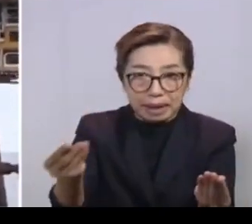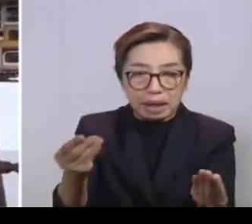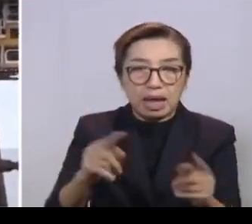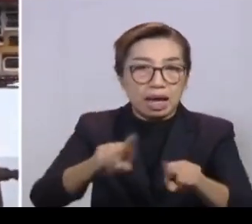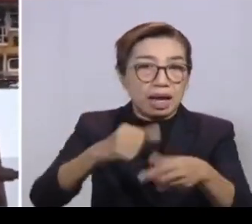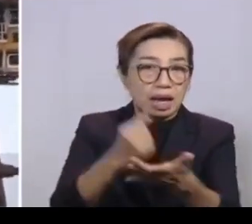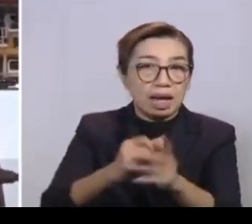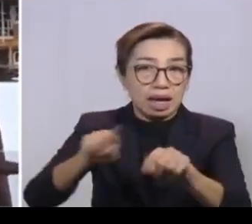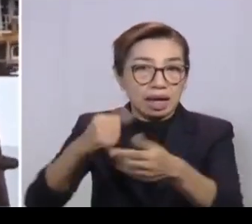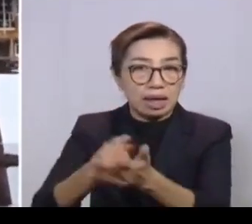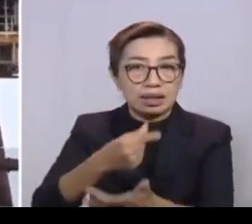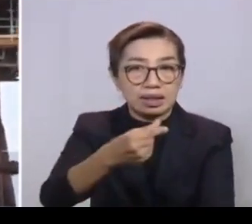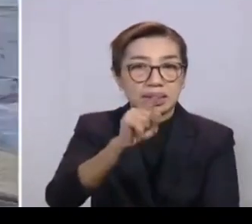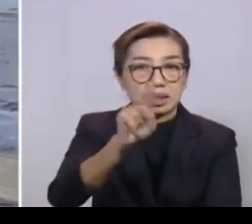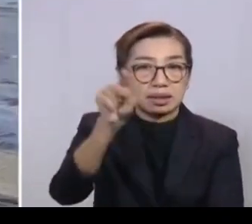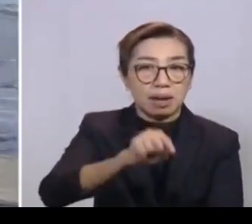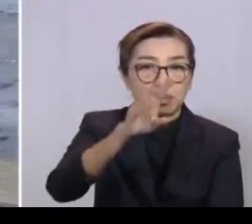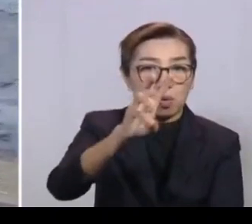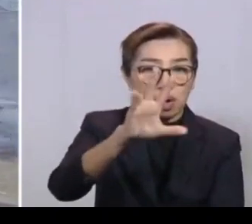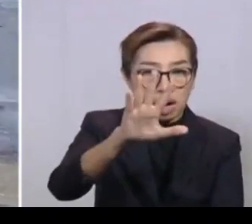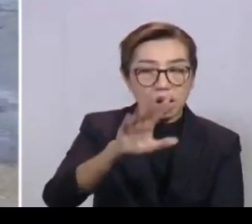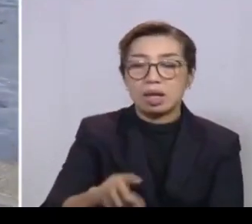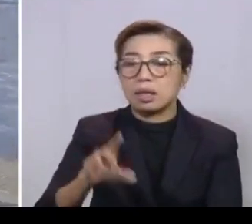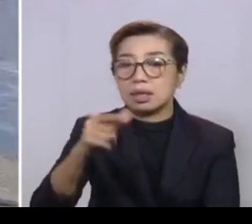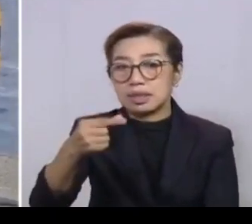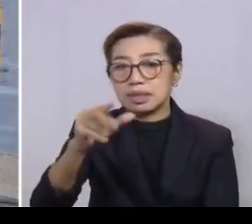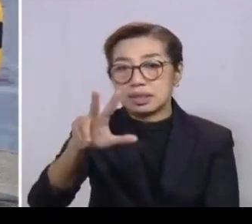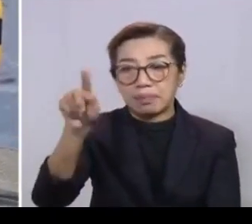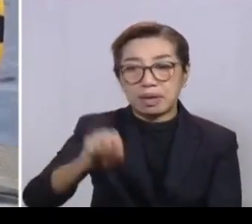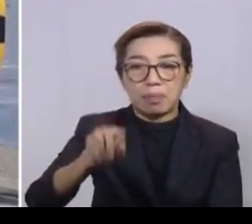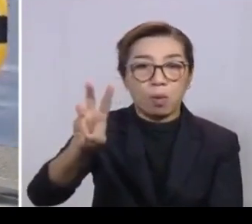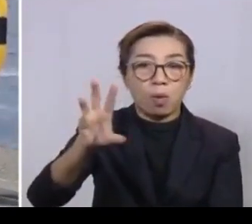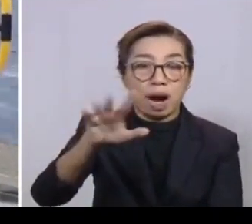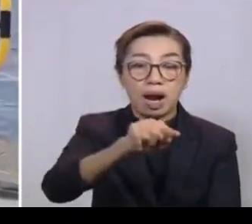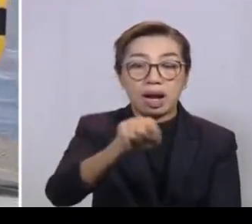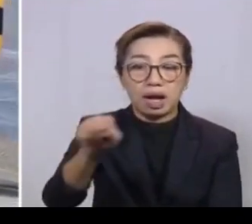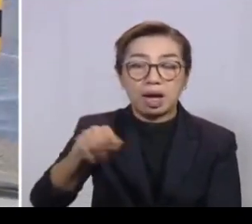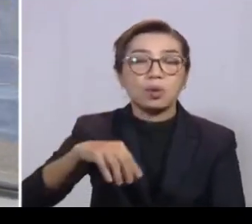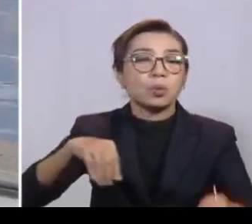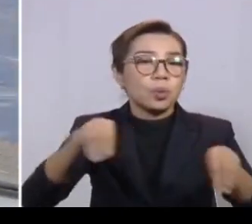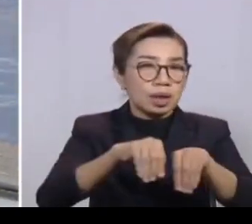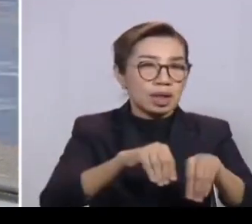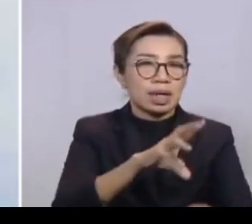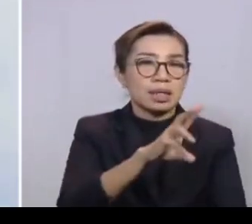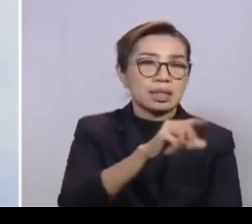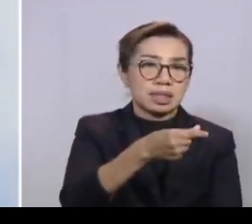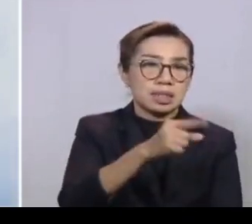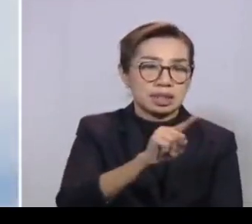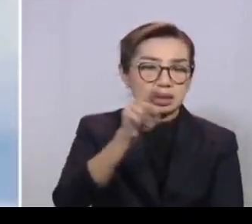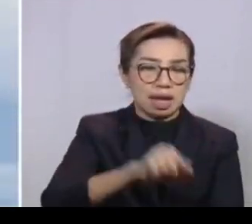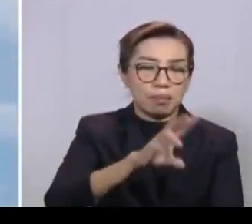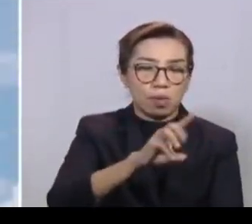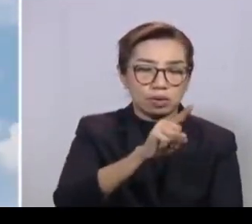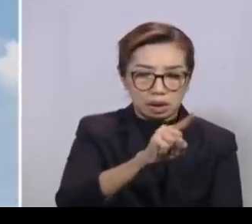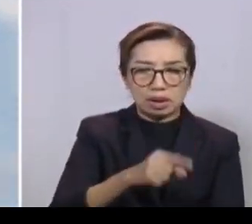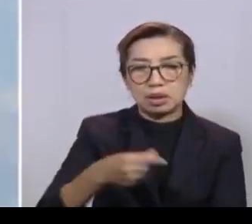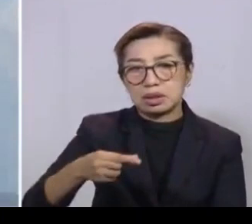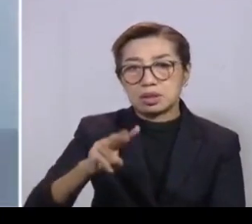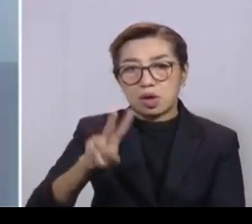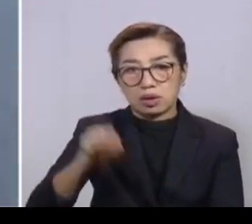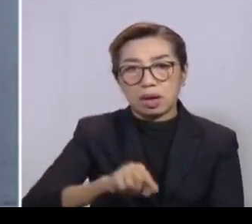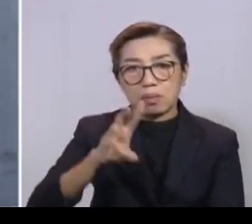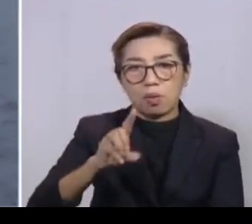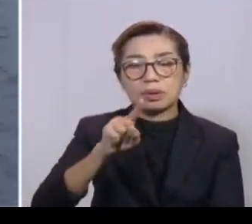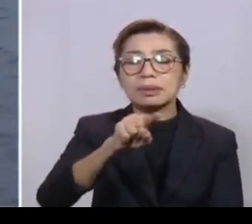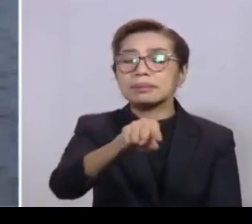เลขg1/65และ g3/65อยู่ใกล้กับโครงการg1/61และ g2/61